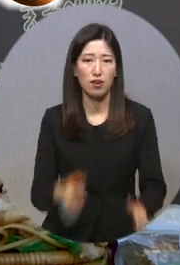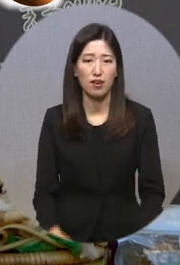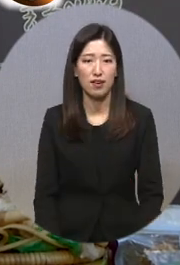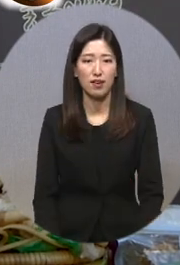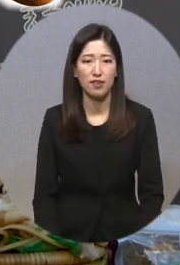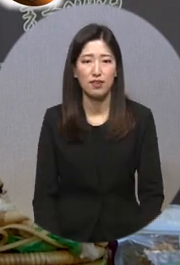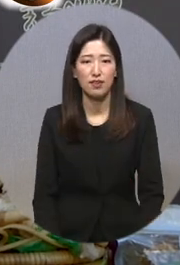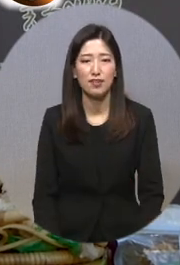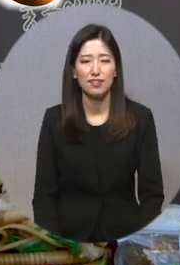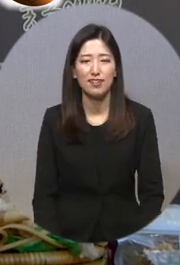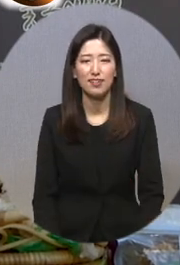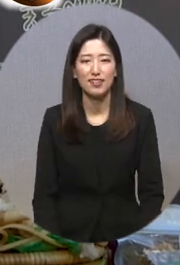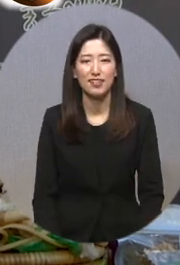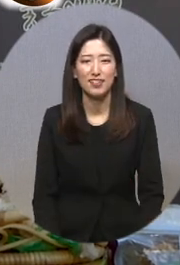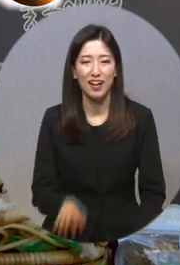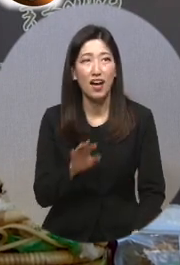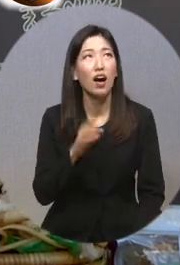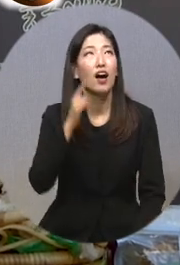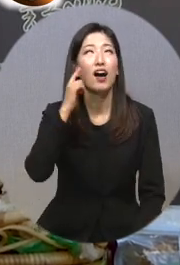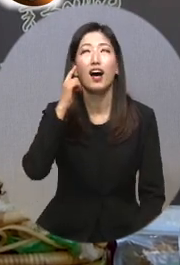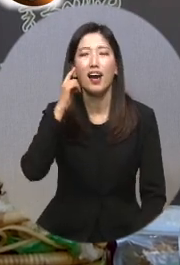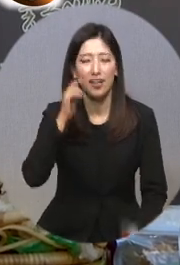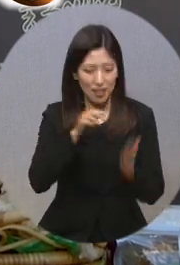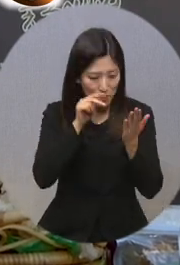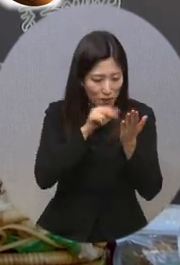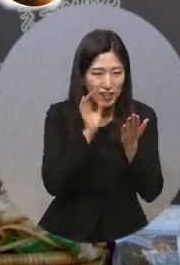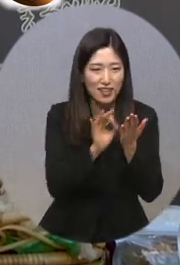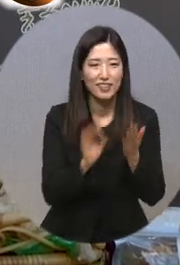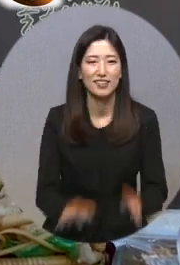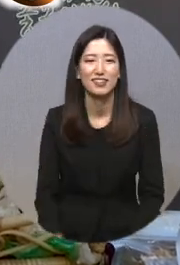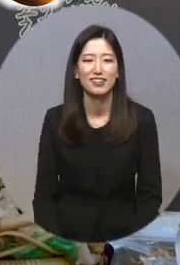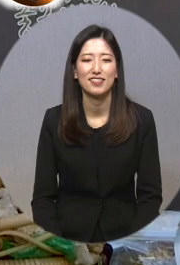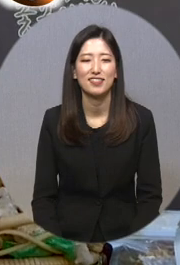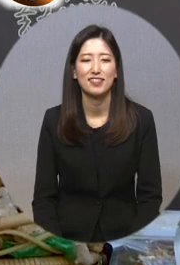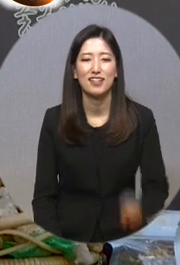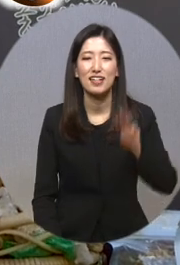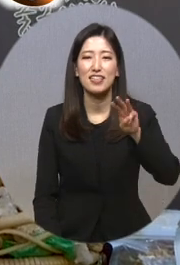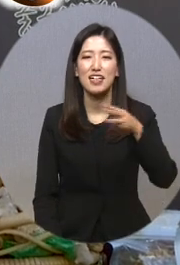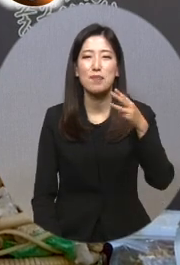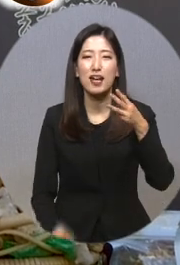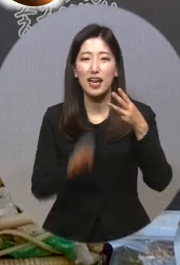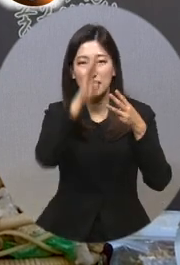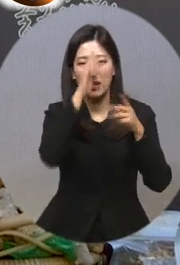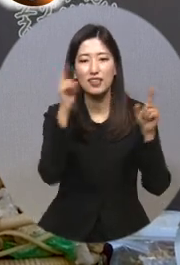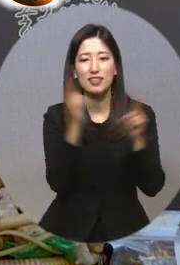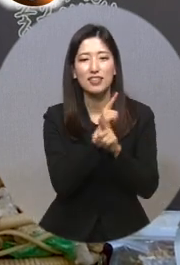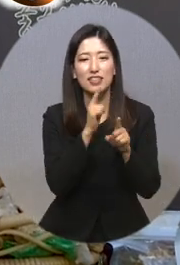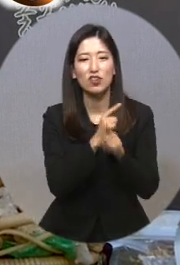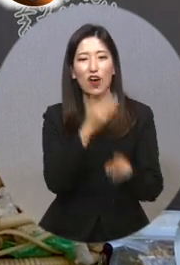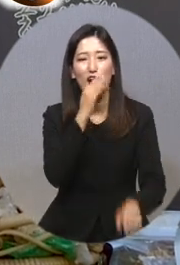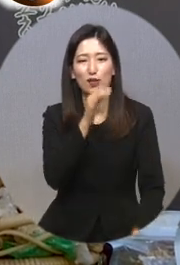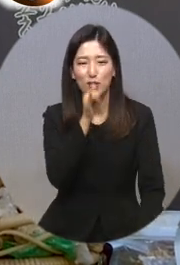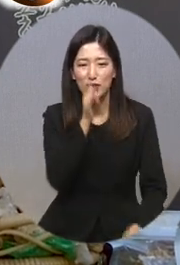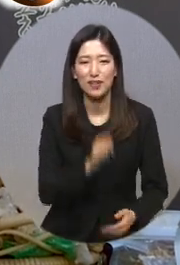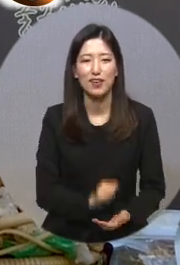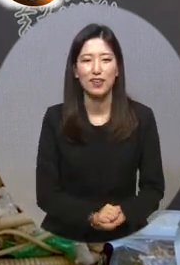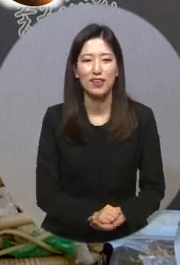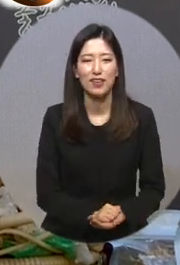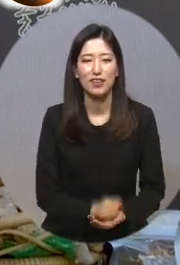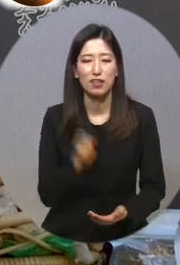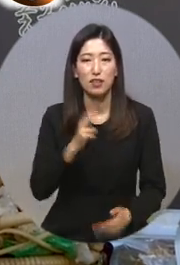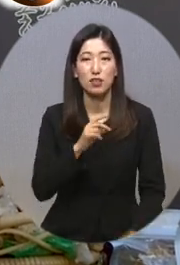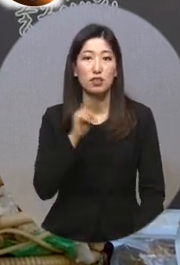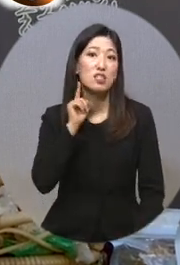아유, 보고해요. 여러 가지 질병을 치료할 수 있고요. 대표적으로